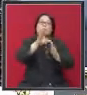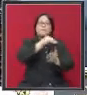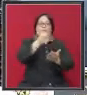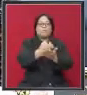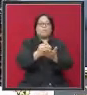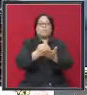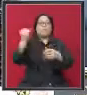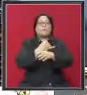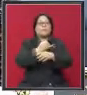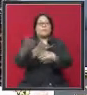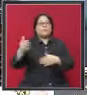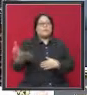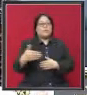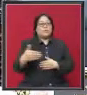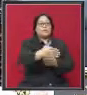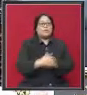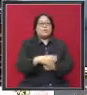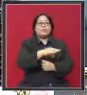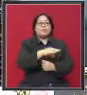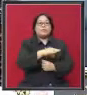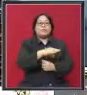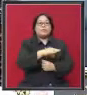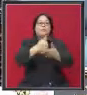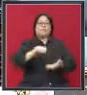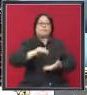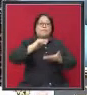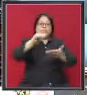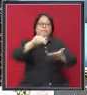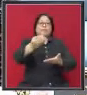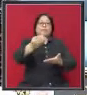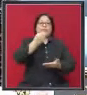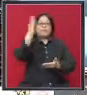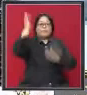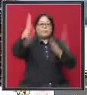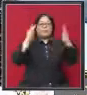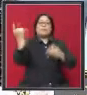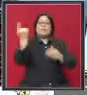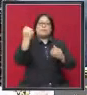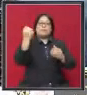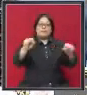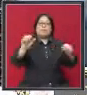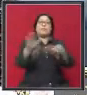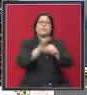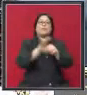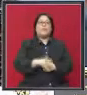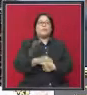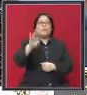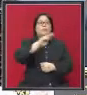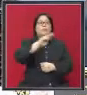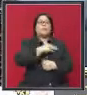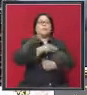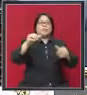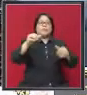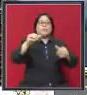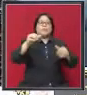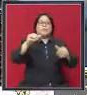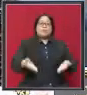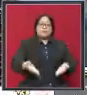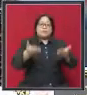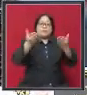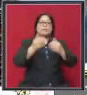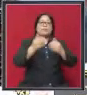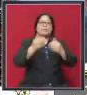dan ekonomi industri perikanan selain membantu bekalan makanan negara sentiasa mencukupi. Yang Amat Berhormat Perdana Menteri telah mengumumkan